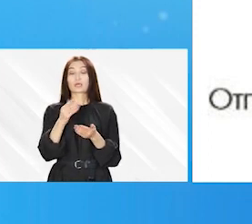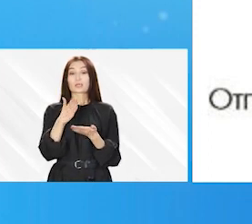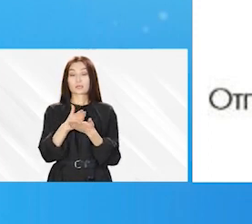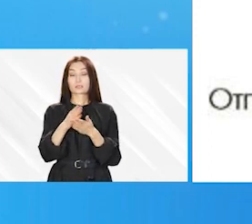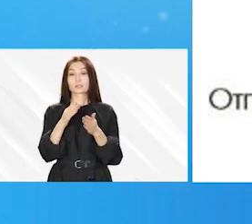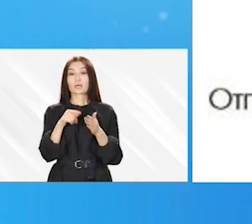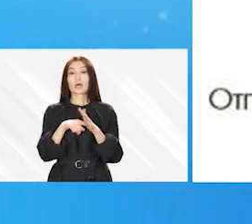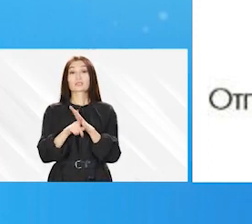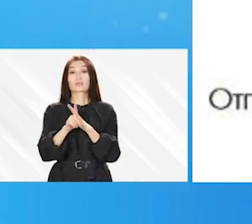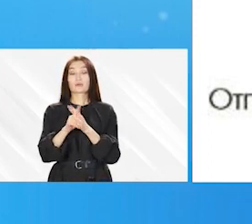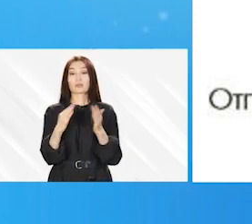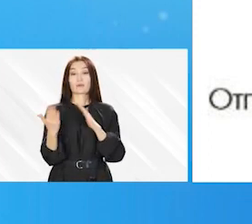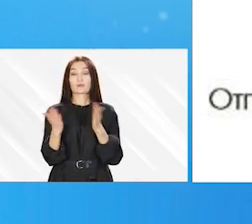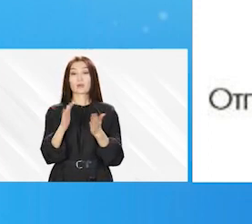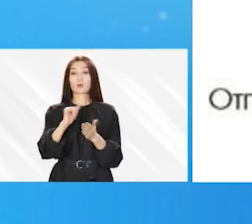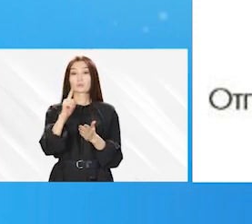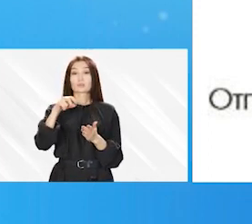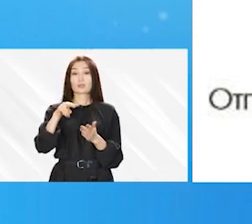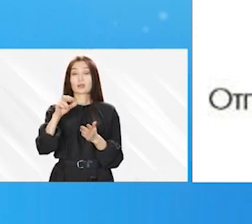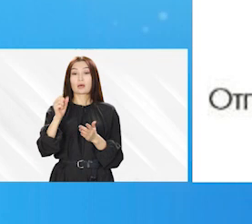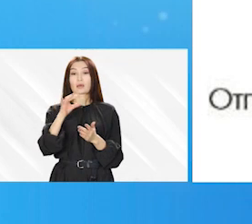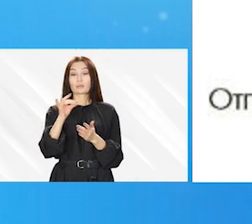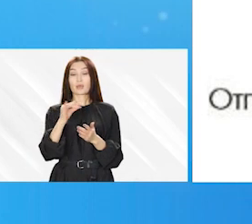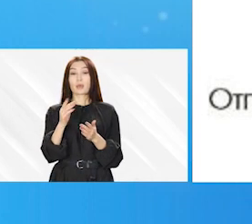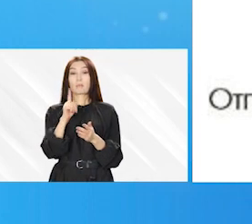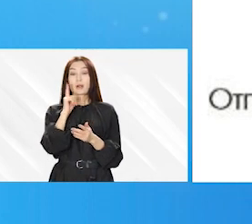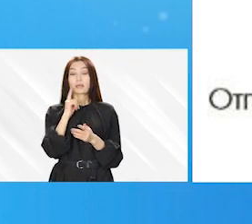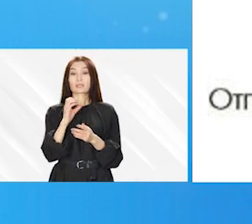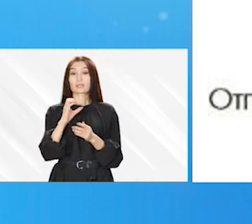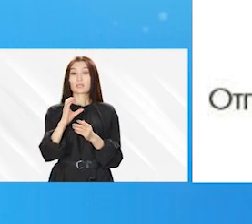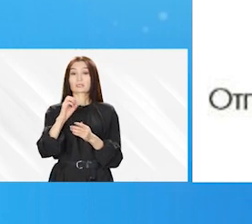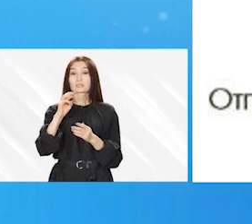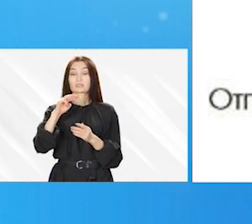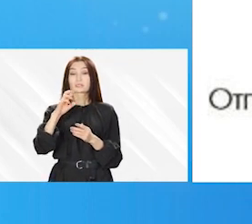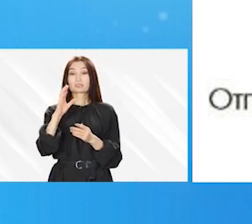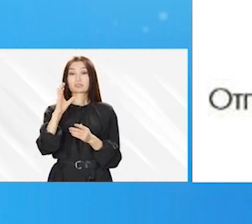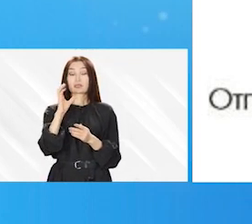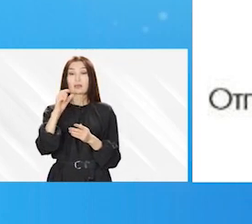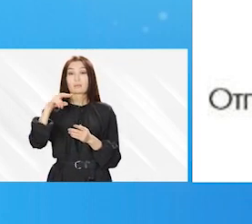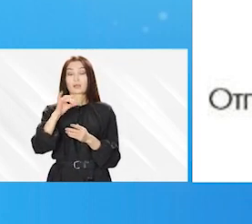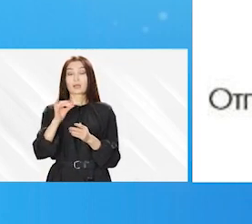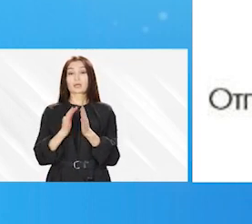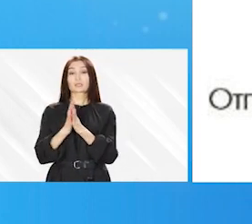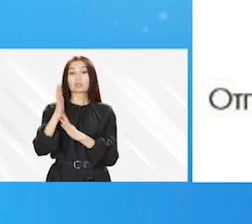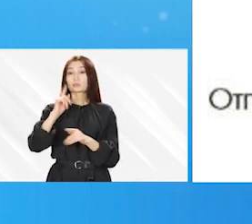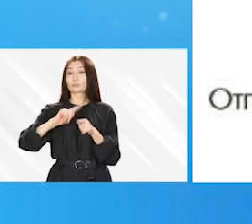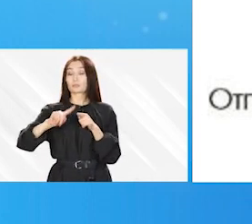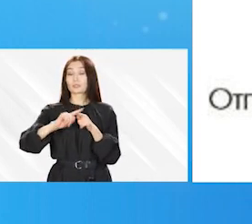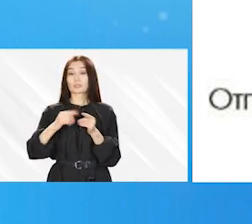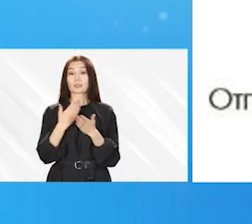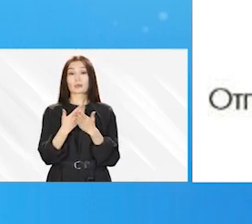всех междоузлий благодаря этому молодые стебли некоторых растения растут очень быстро например